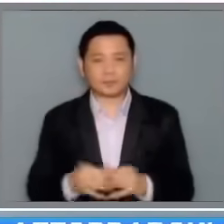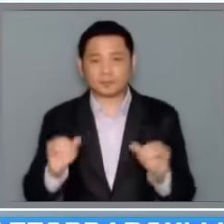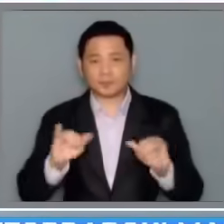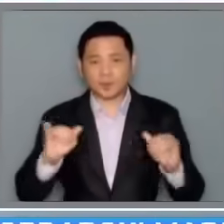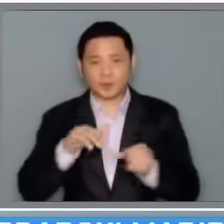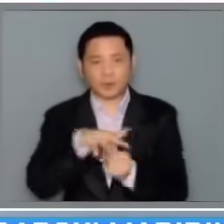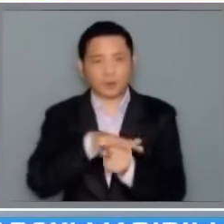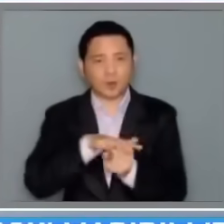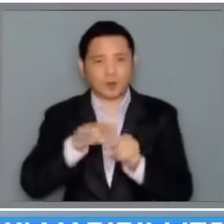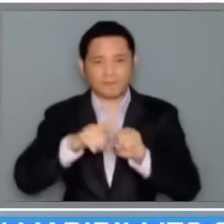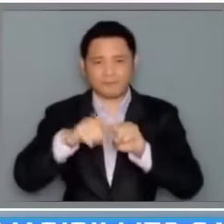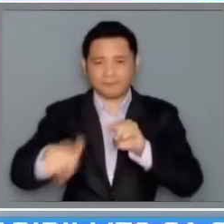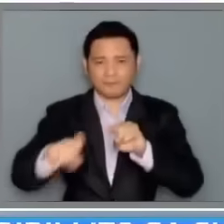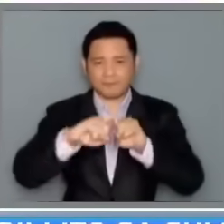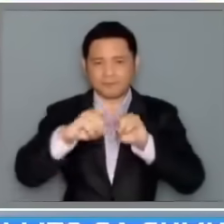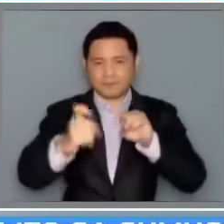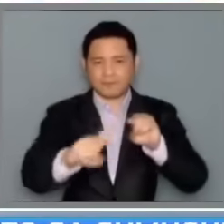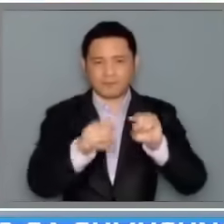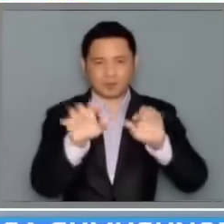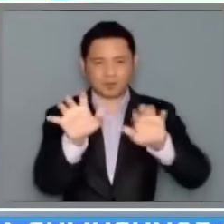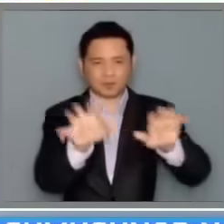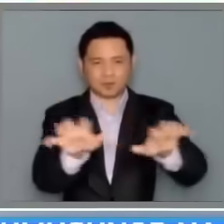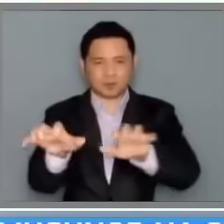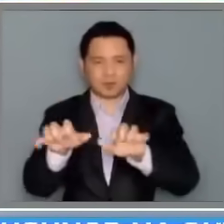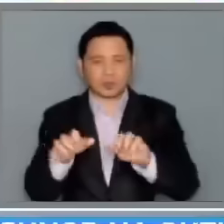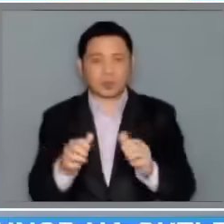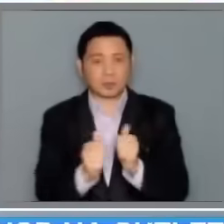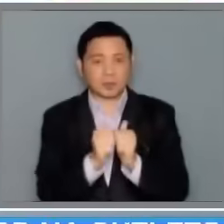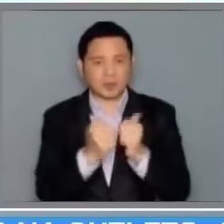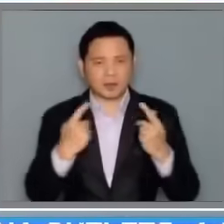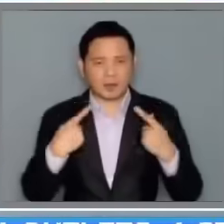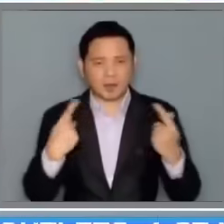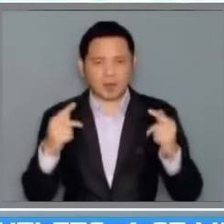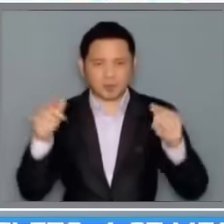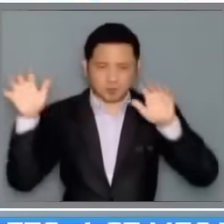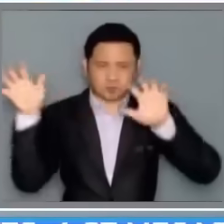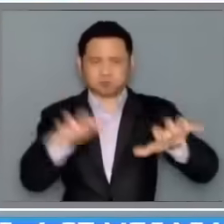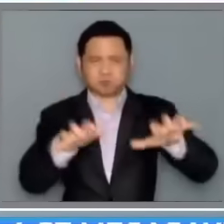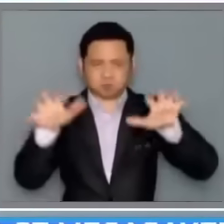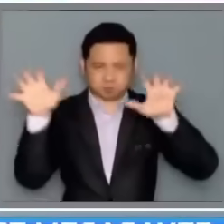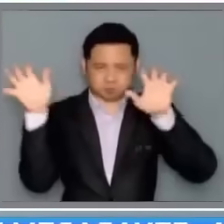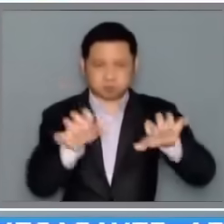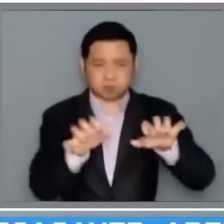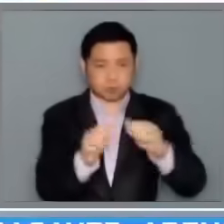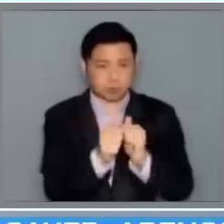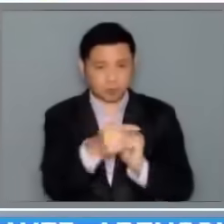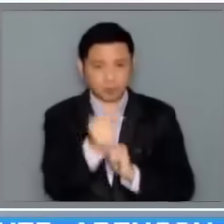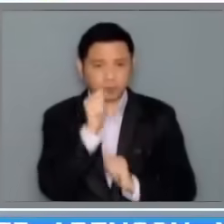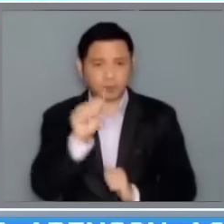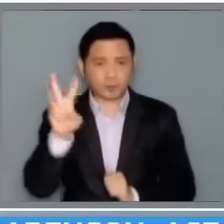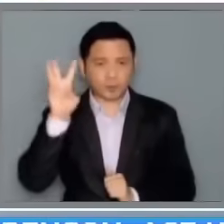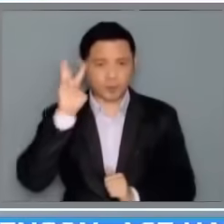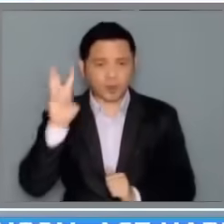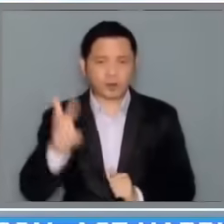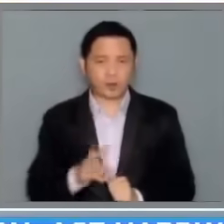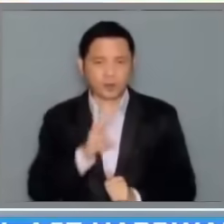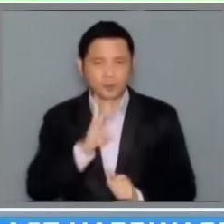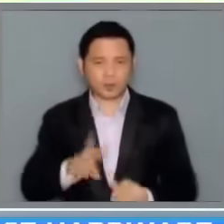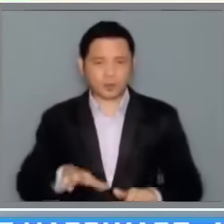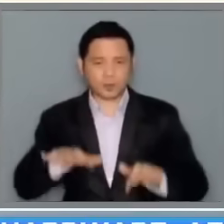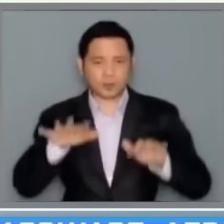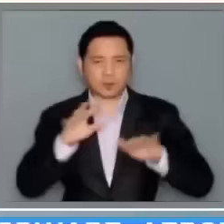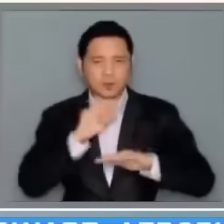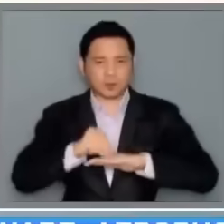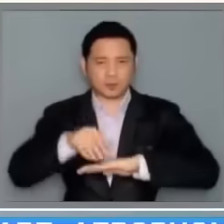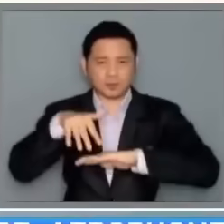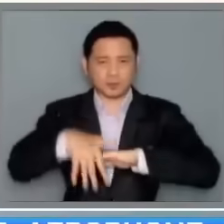thunderstorm. Posible ang heavy to intense rain sa ilang lugar, kaya maging alerto po mula sa banta ng baha o landslide. Asahan din